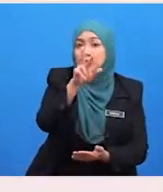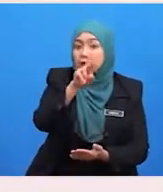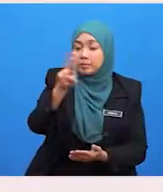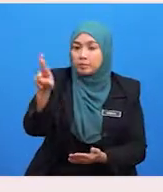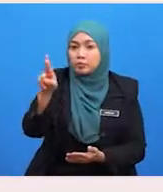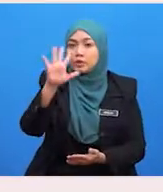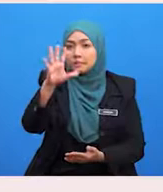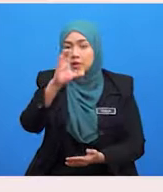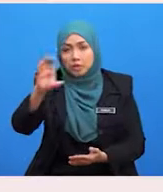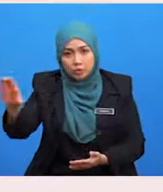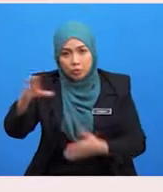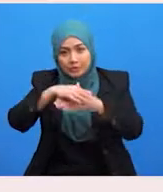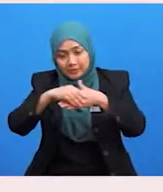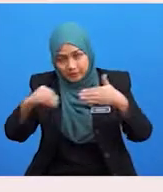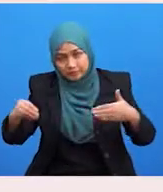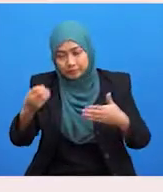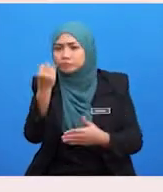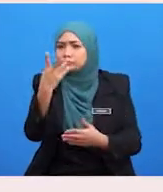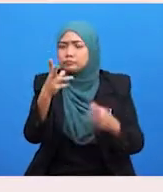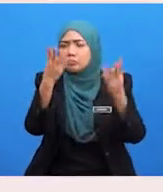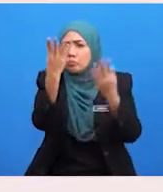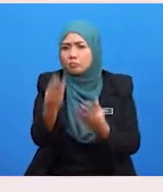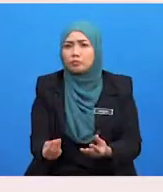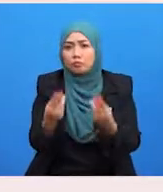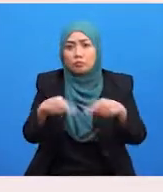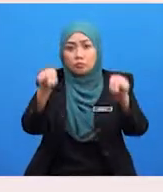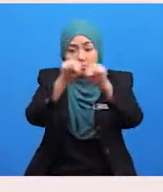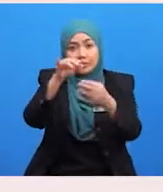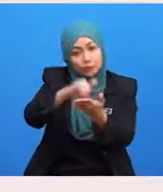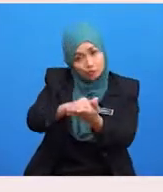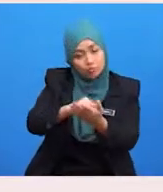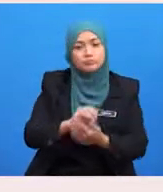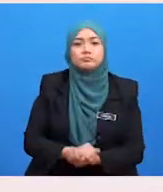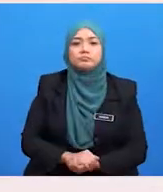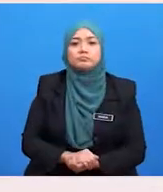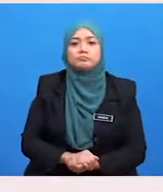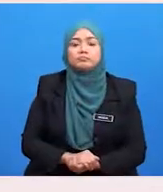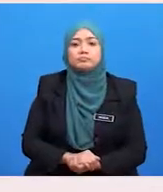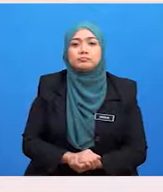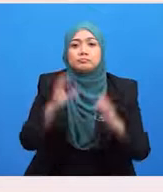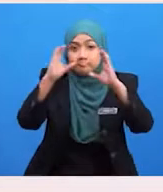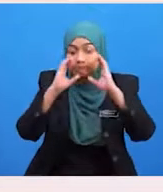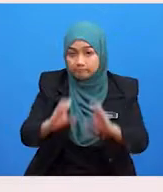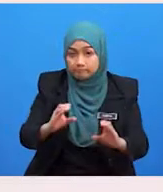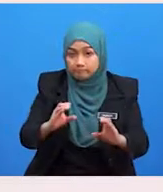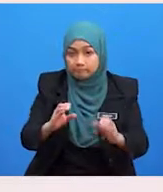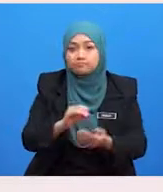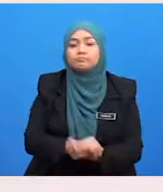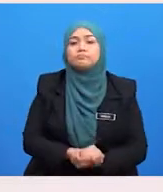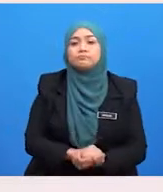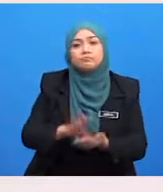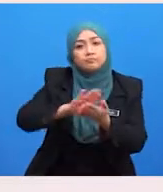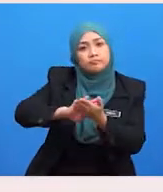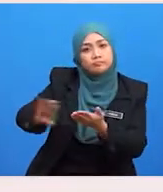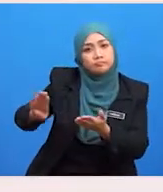RM3,500. Berapakah susut nilai perabot tersebut? Penyelesaiannya ialah baki